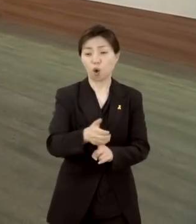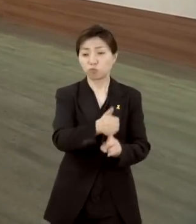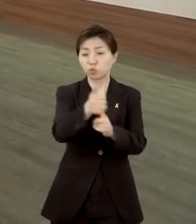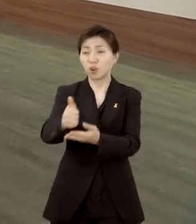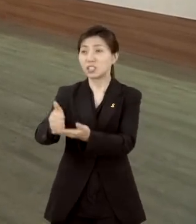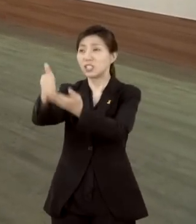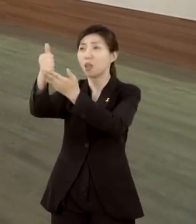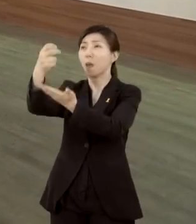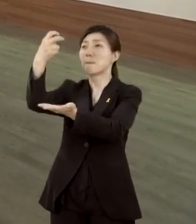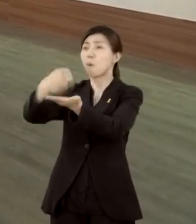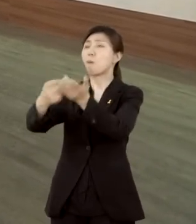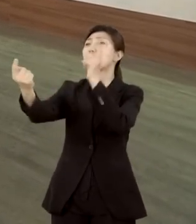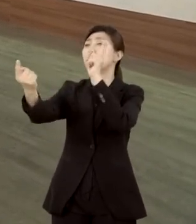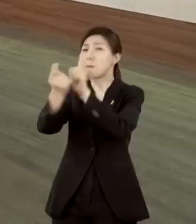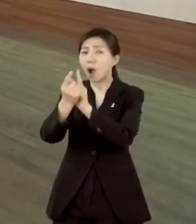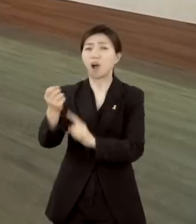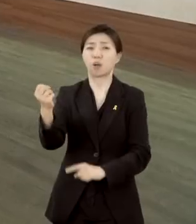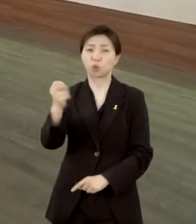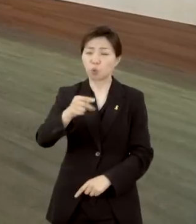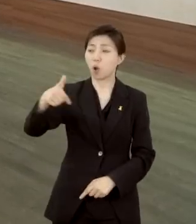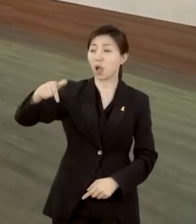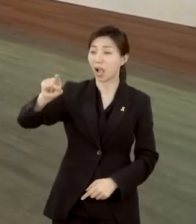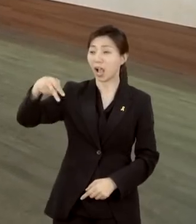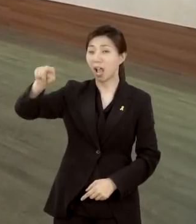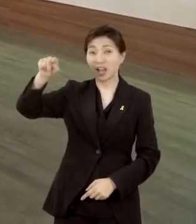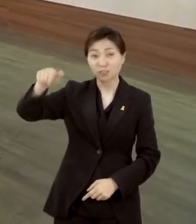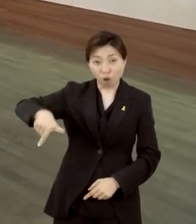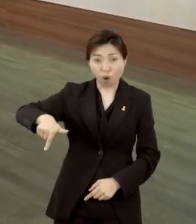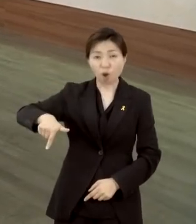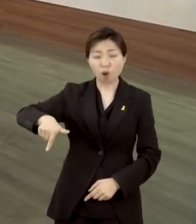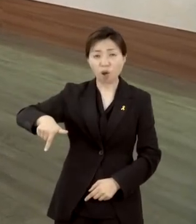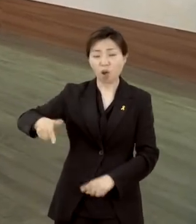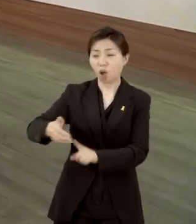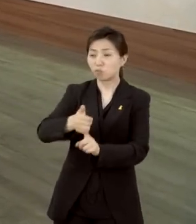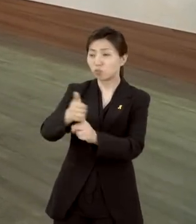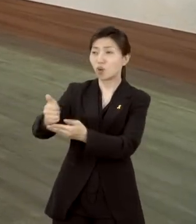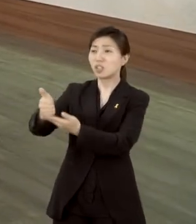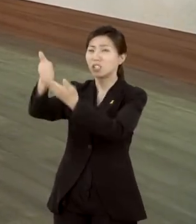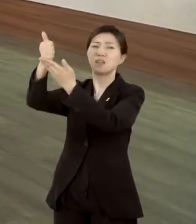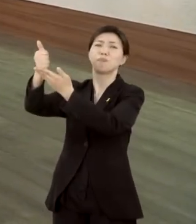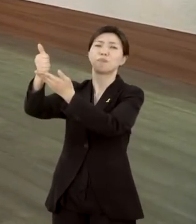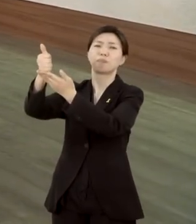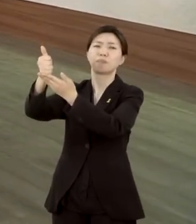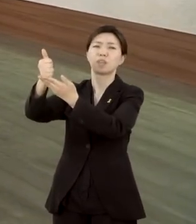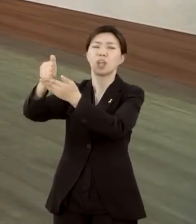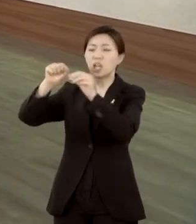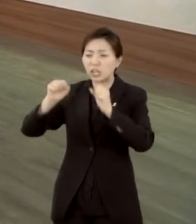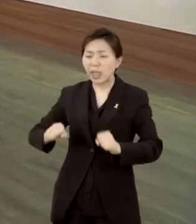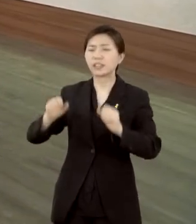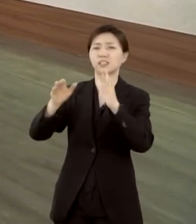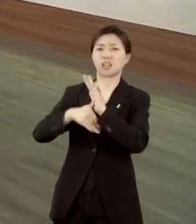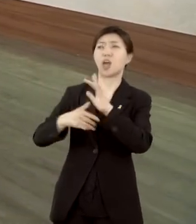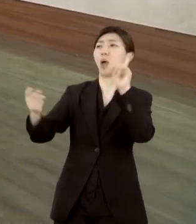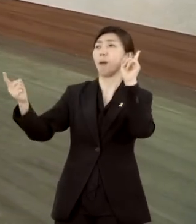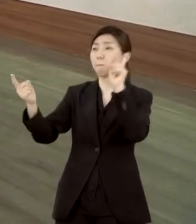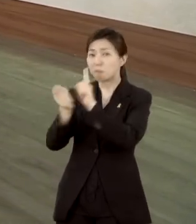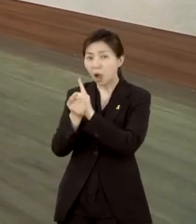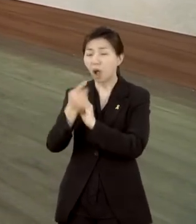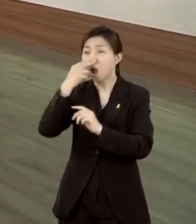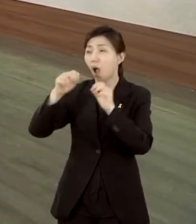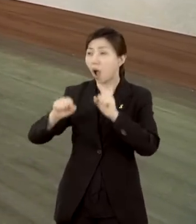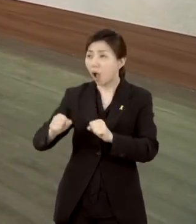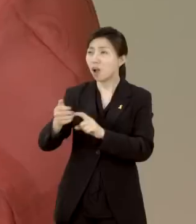부처님 법을 만나고 가서 부처님 시대 때 윤아라는 높은 자리까지 올라가신